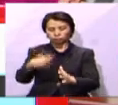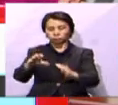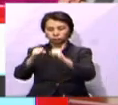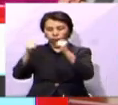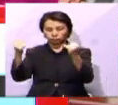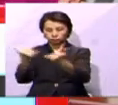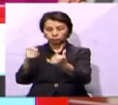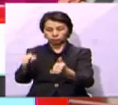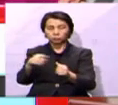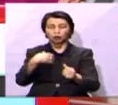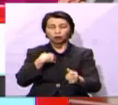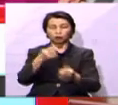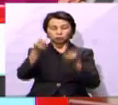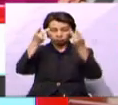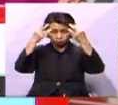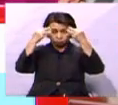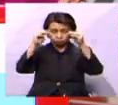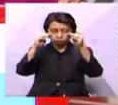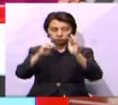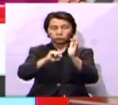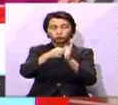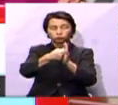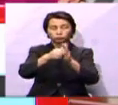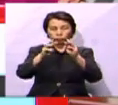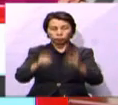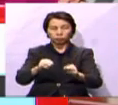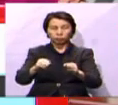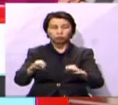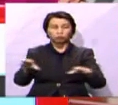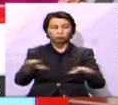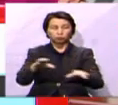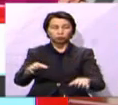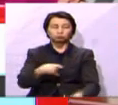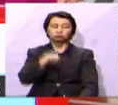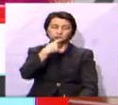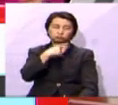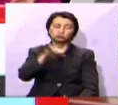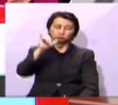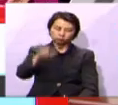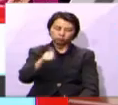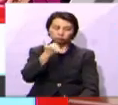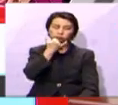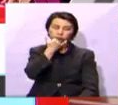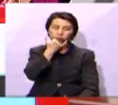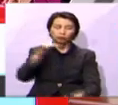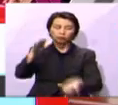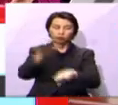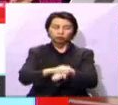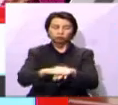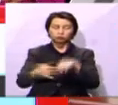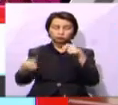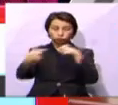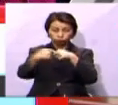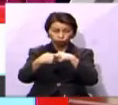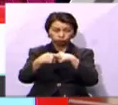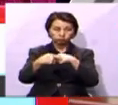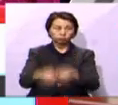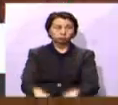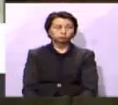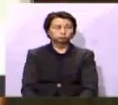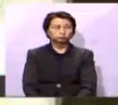yang diwakili pengurus bahagian sumber manusianya membuat pengakuan bersalah atas pertuduhan.